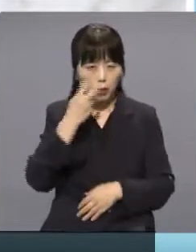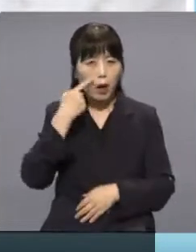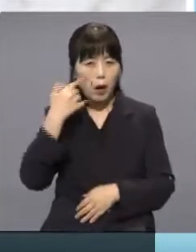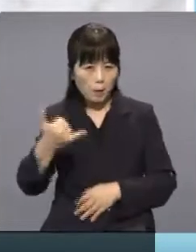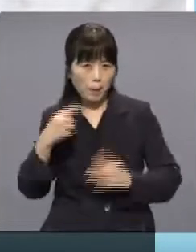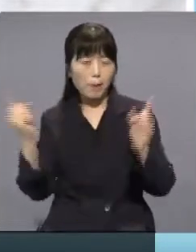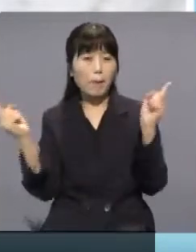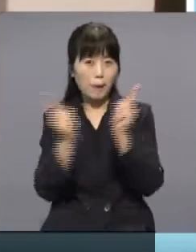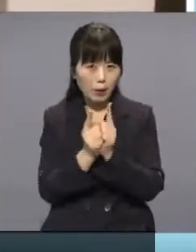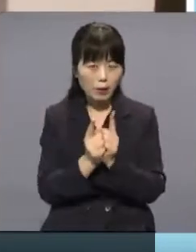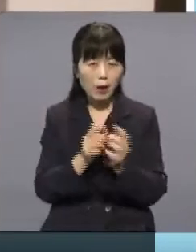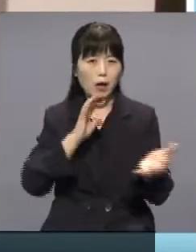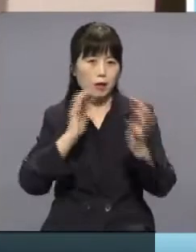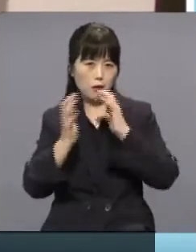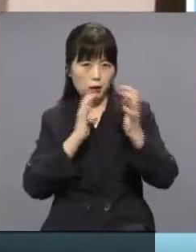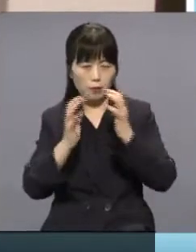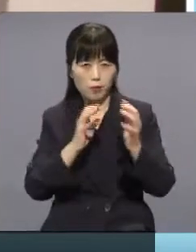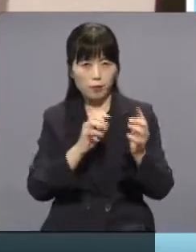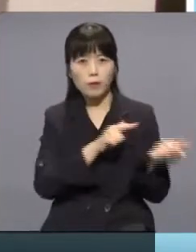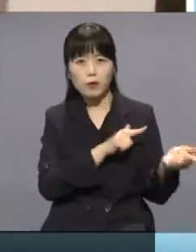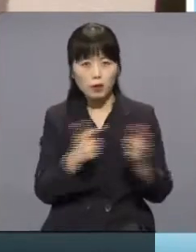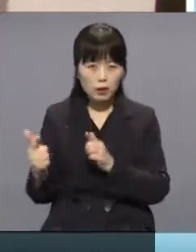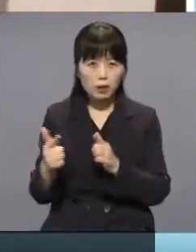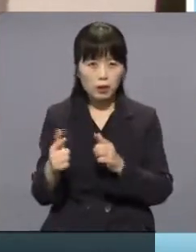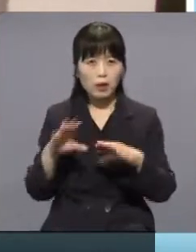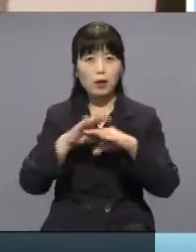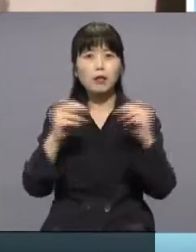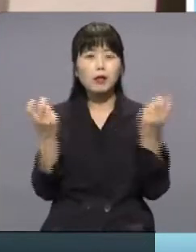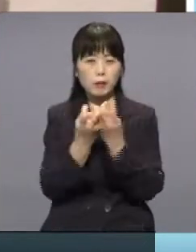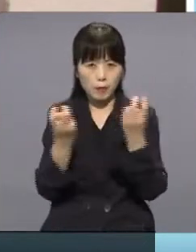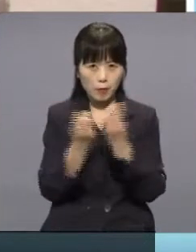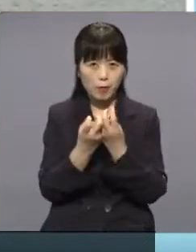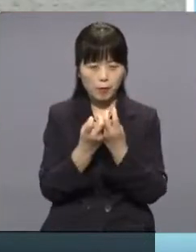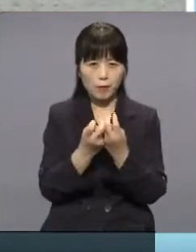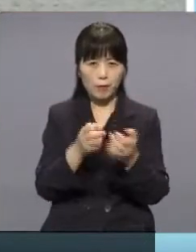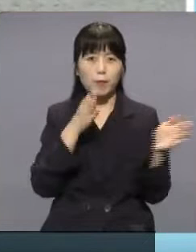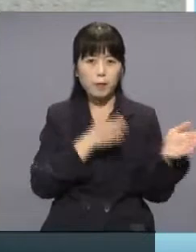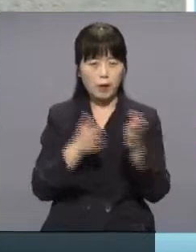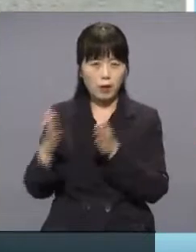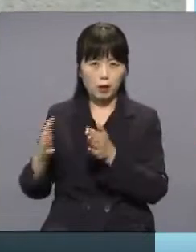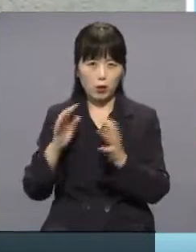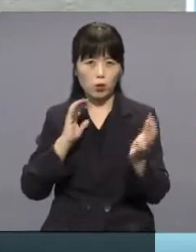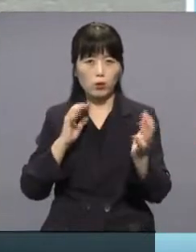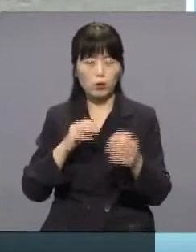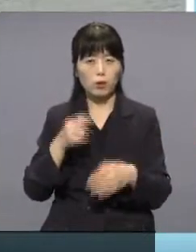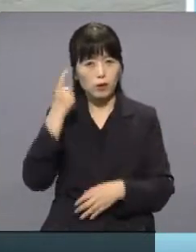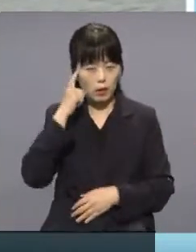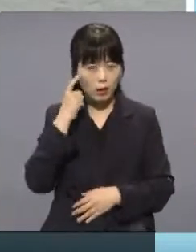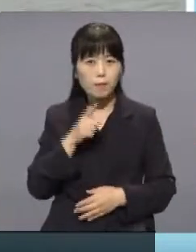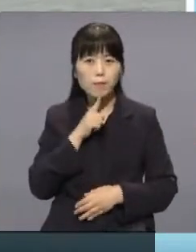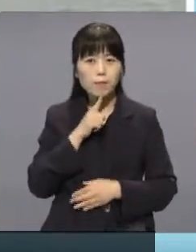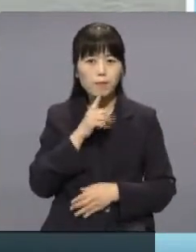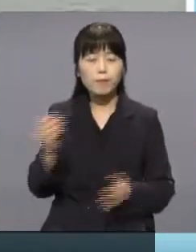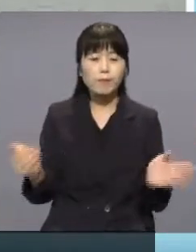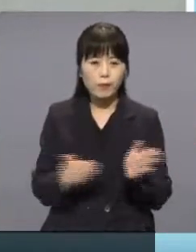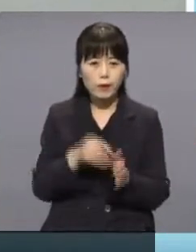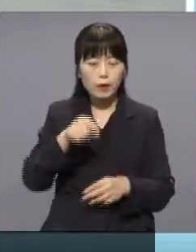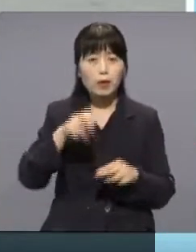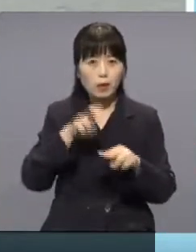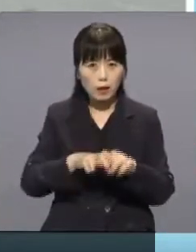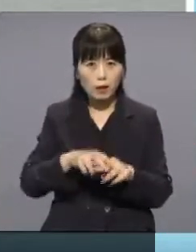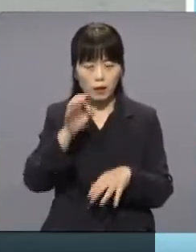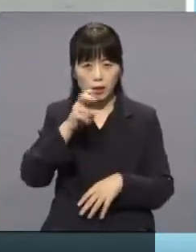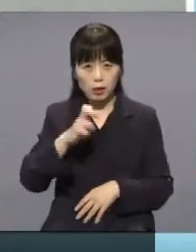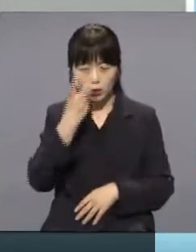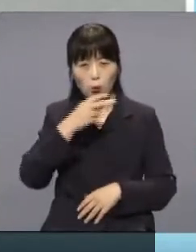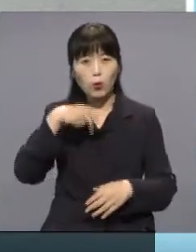만나서 간담회를 갖는 등 대처 방안을 마련하겠다고 논의를 논의를 했습니다 예 아이 자리에서